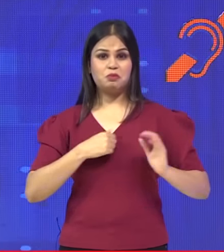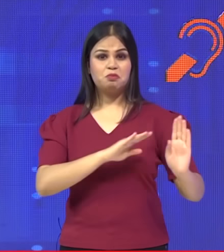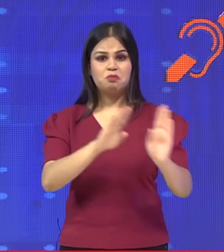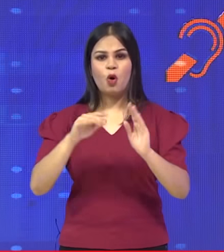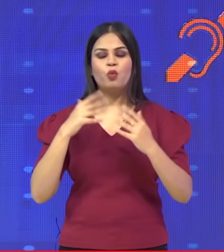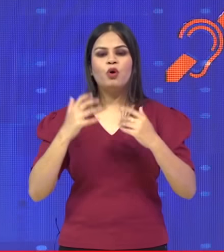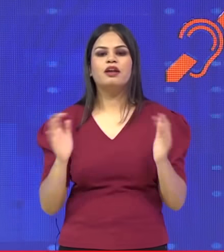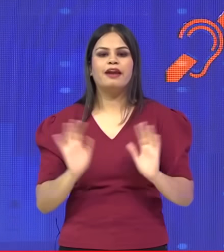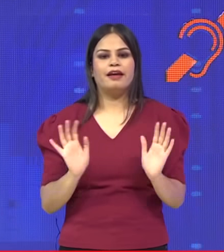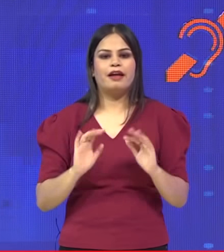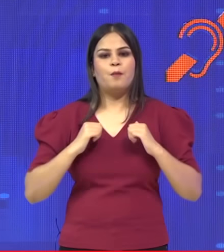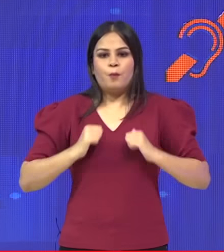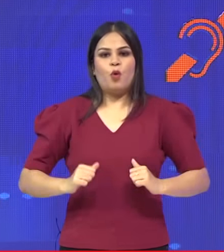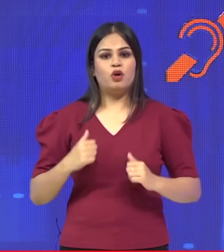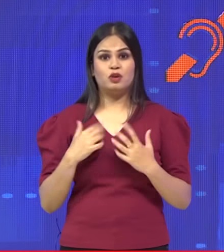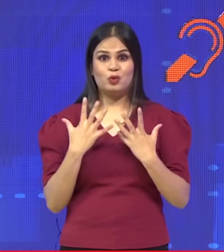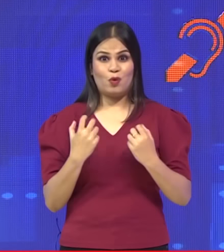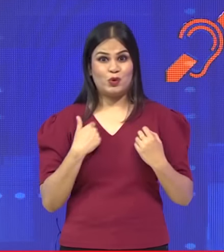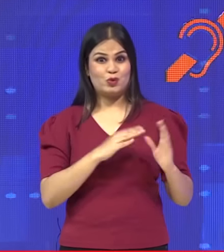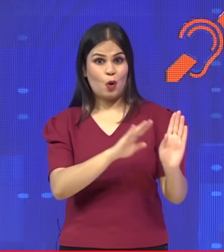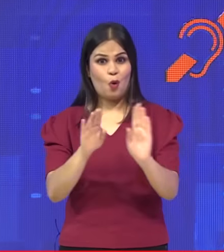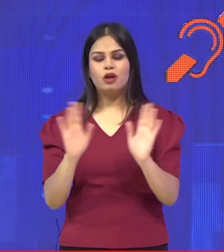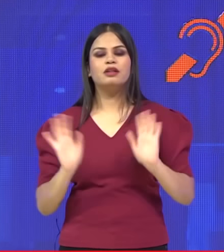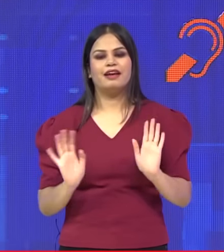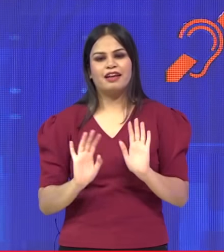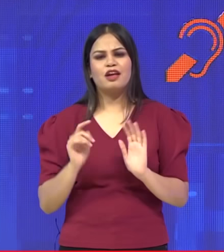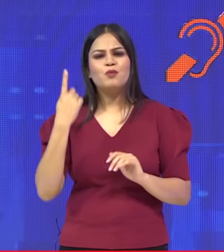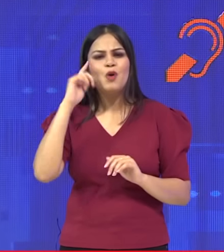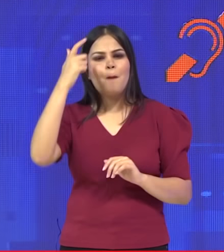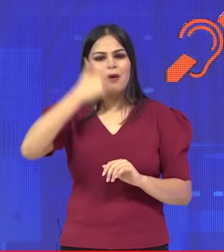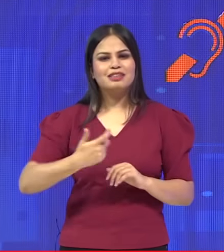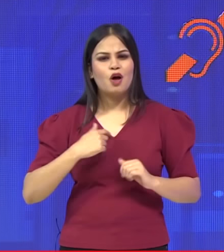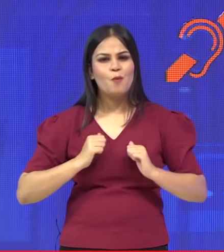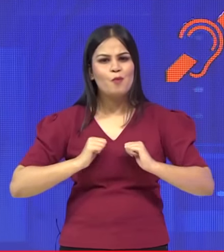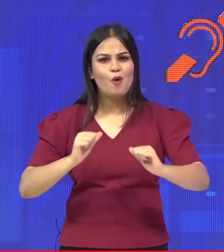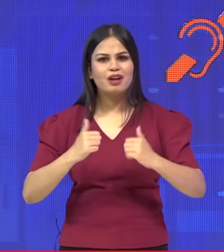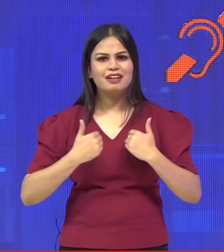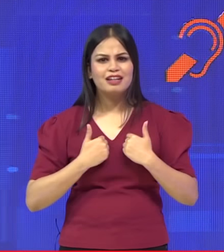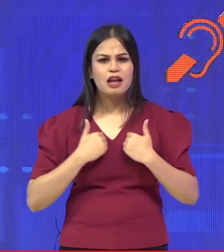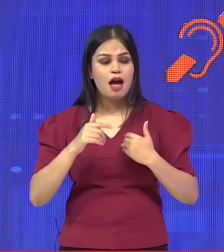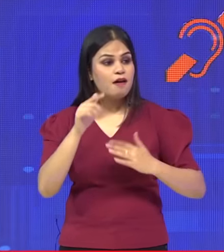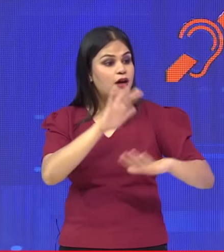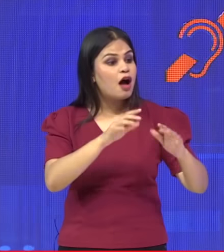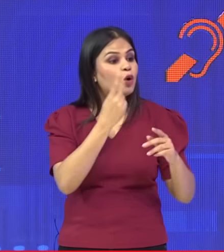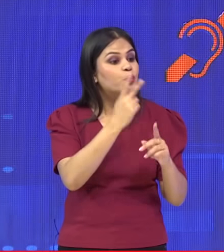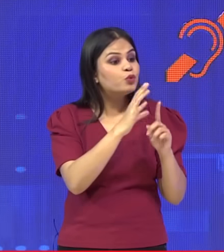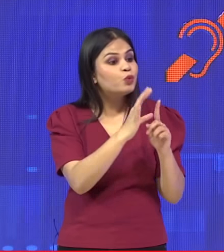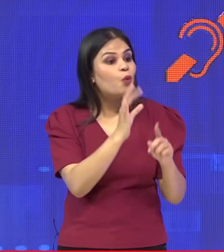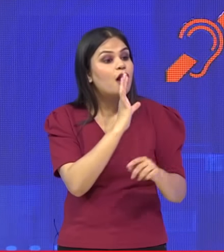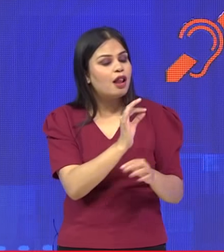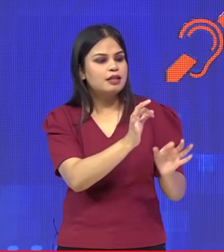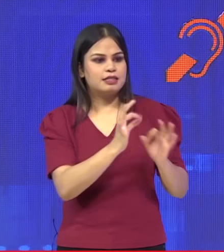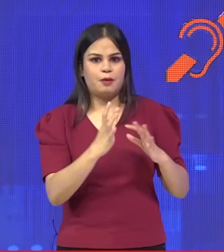बॉडी दिखाने के लिए नहीं था वह एक पहलवान जो है यू नो वो करैक्टर दर्शाने के लिए था